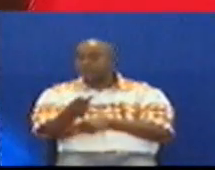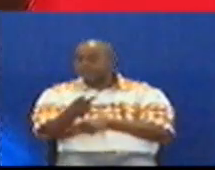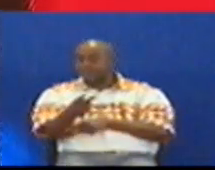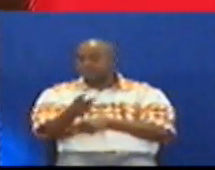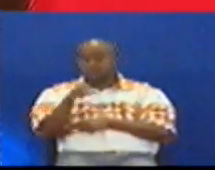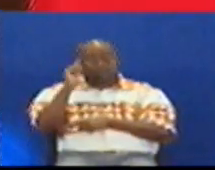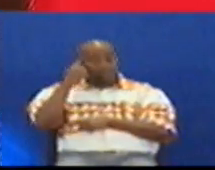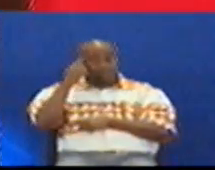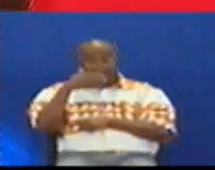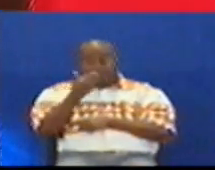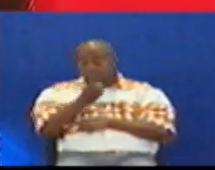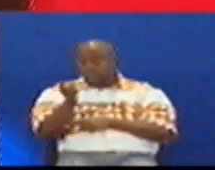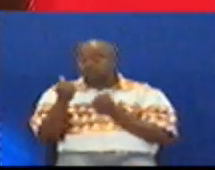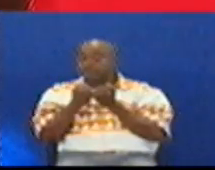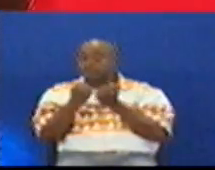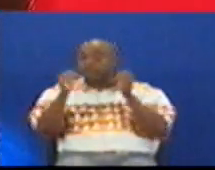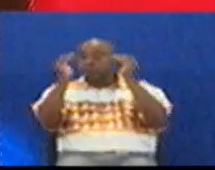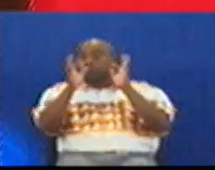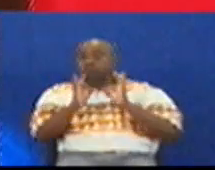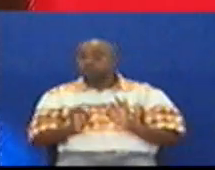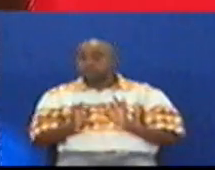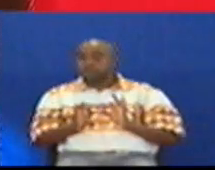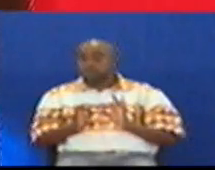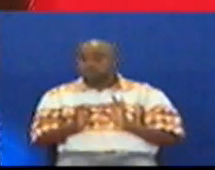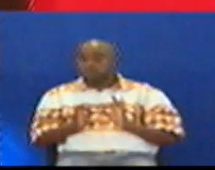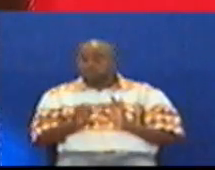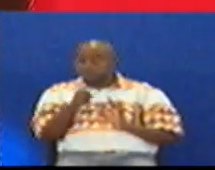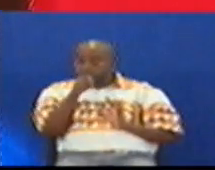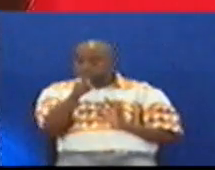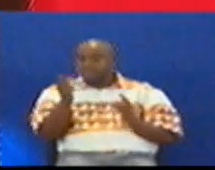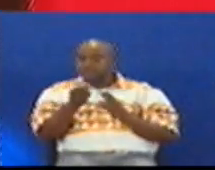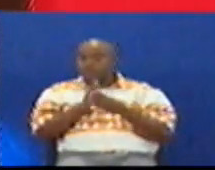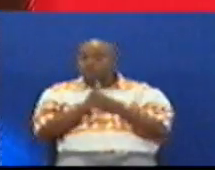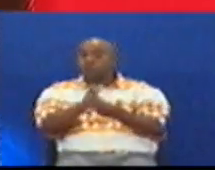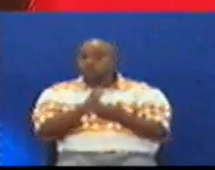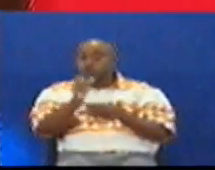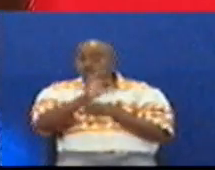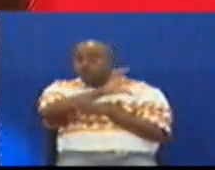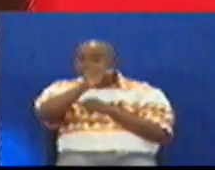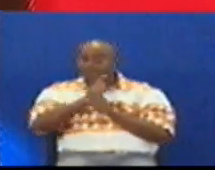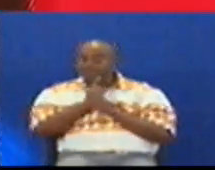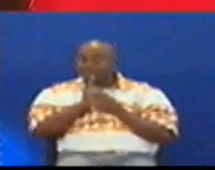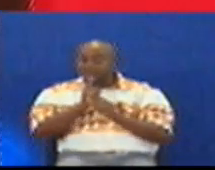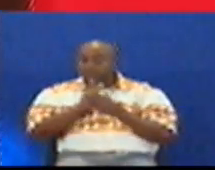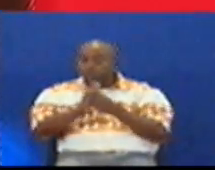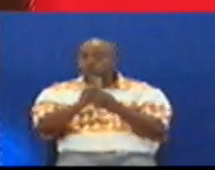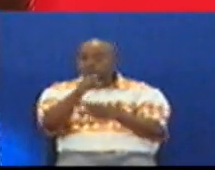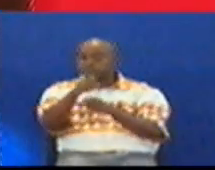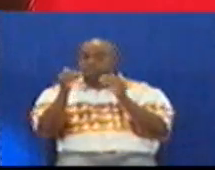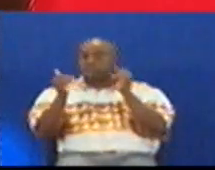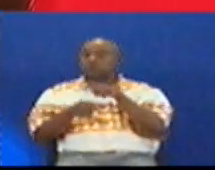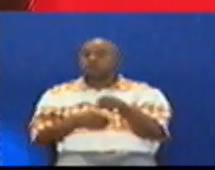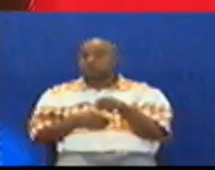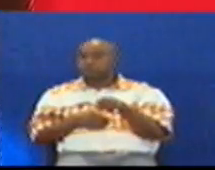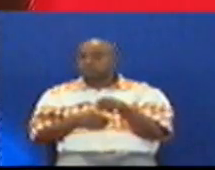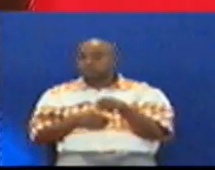Nafikiri kungekuwa na haja ya kuandaa modo ya kuona kwamba ni kwa namna gani hawa wote wanaweza kunufaika katika mazingira sawa, either kwa